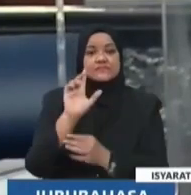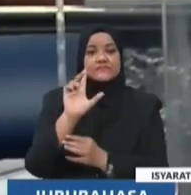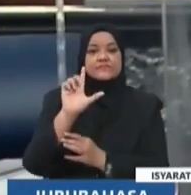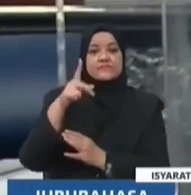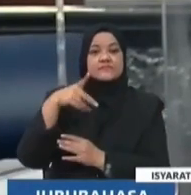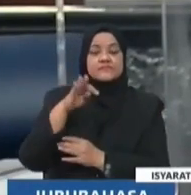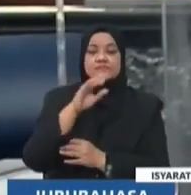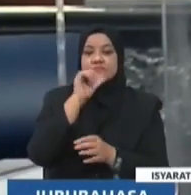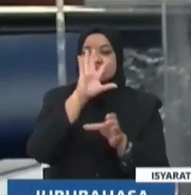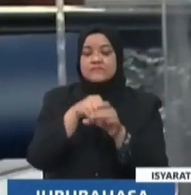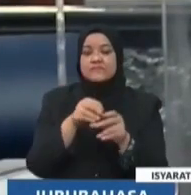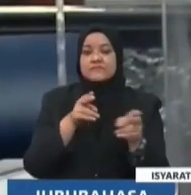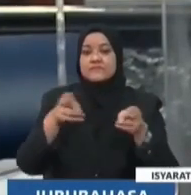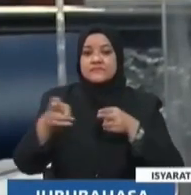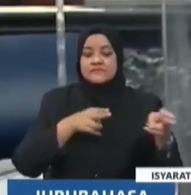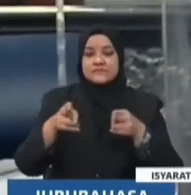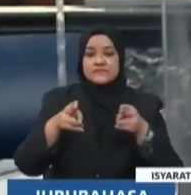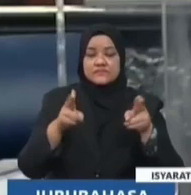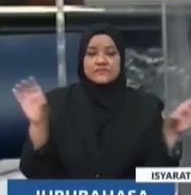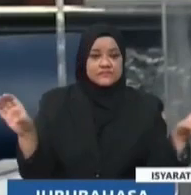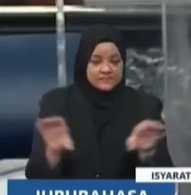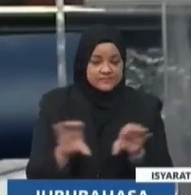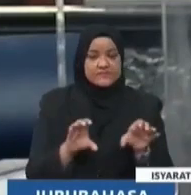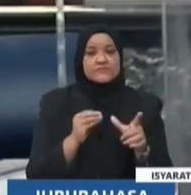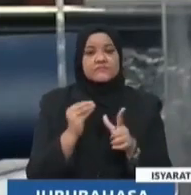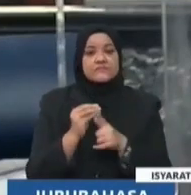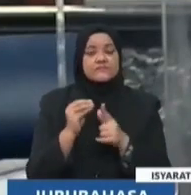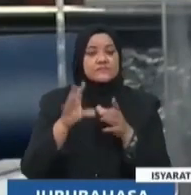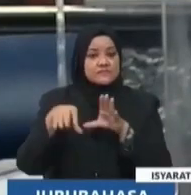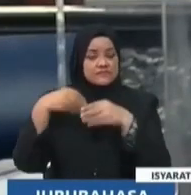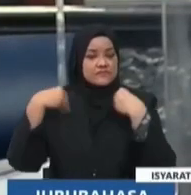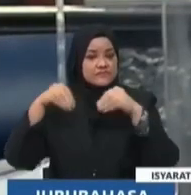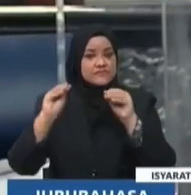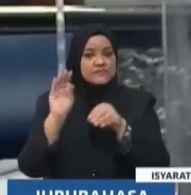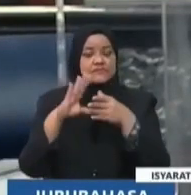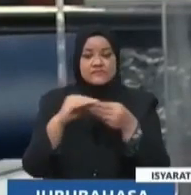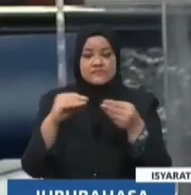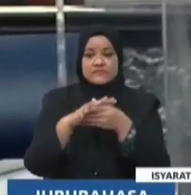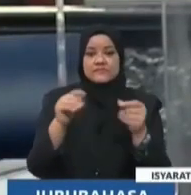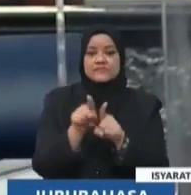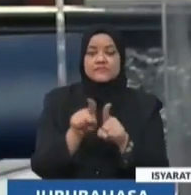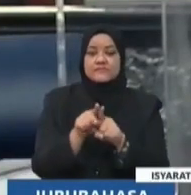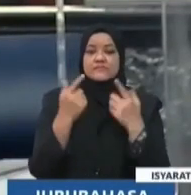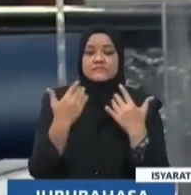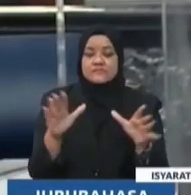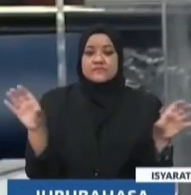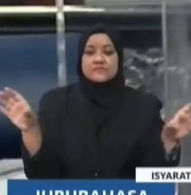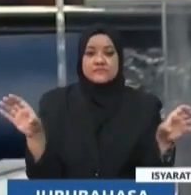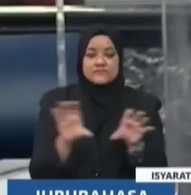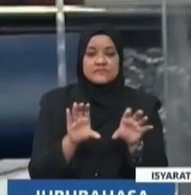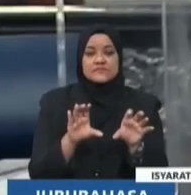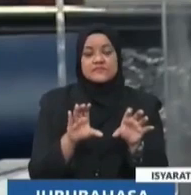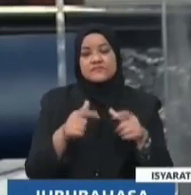lpf tidak terlibat dalam urusan pembikinan atau pengeluaran film sebagaimana yang telah pun sedia